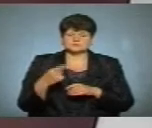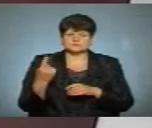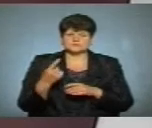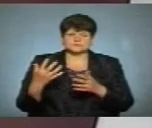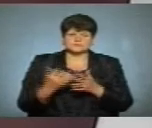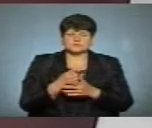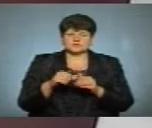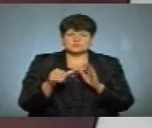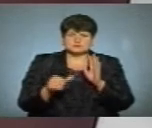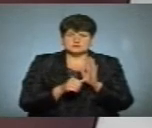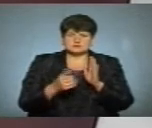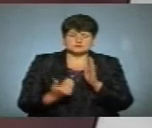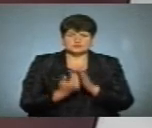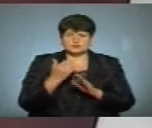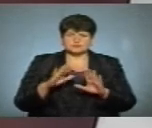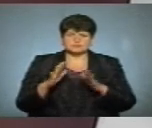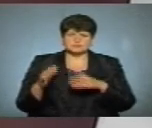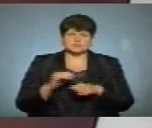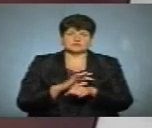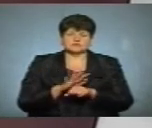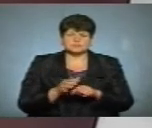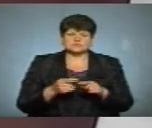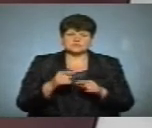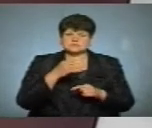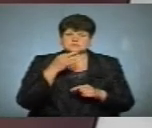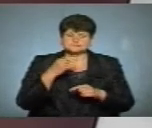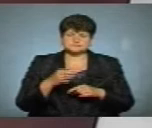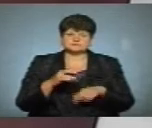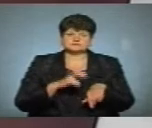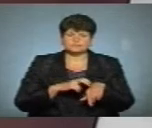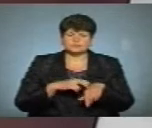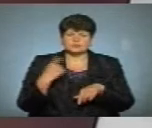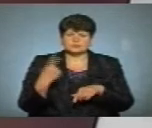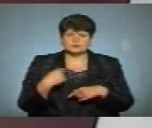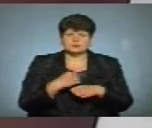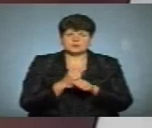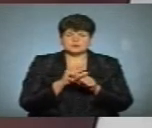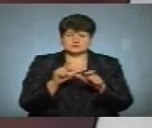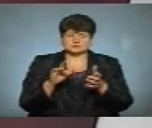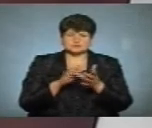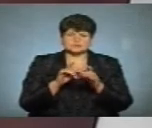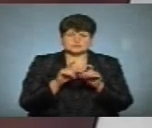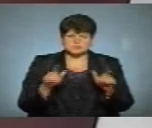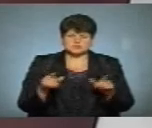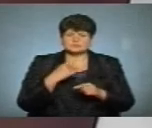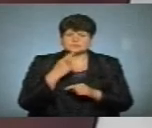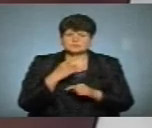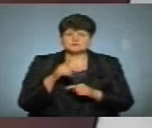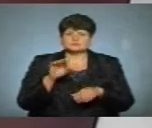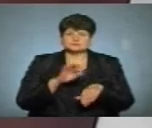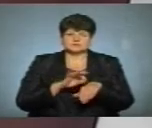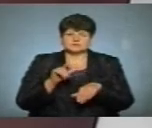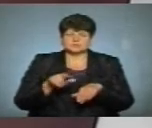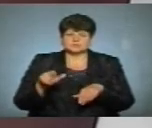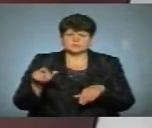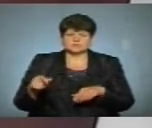виявили 16 нових випадків коронавірусу. Про це повідомив епідеміолог обласного лабораторного центру Володимир Паничев. За його словами, захворіли люди